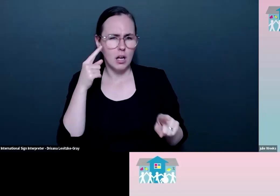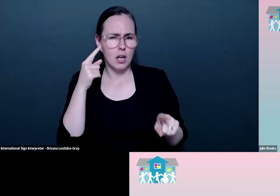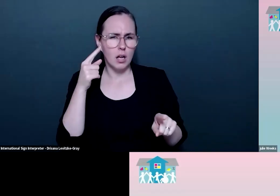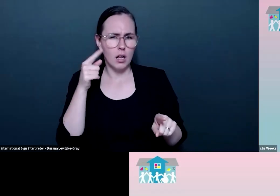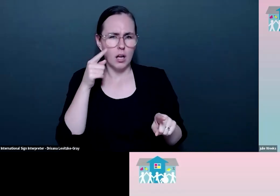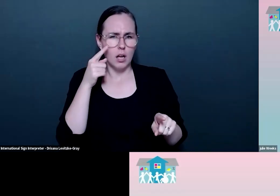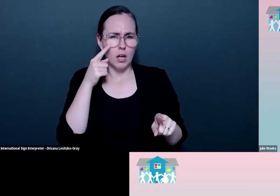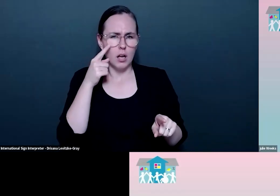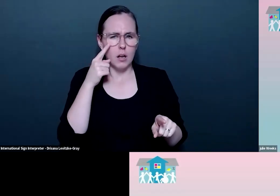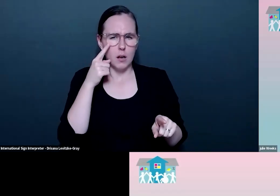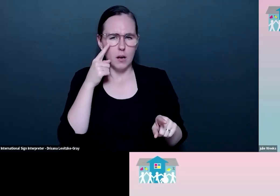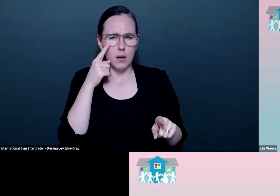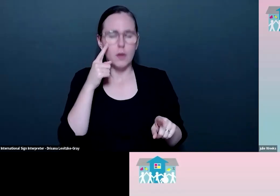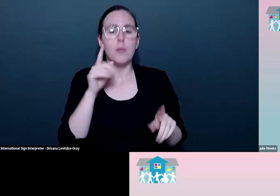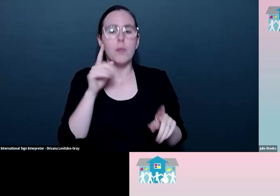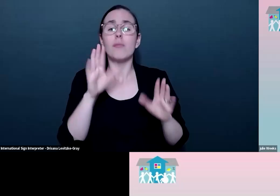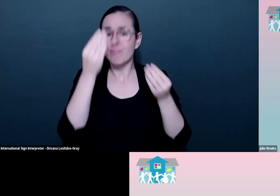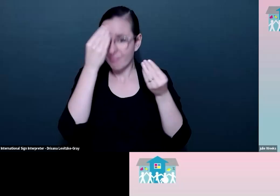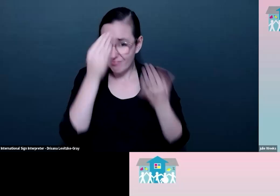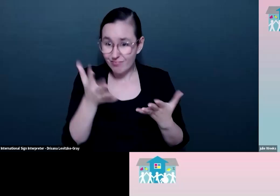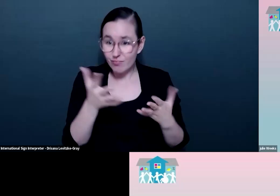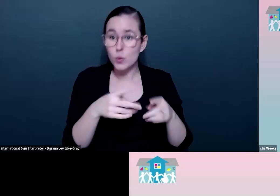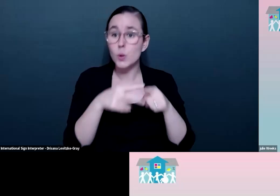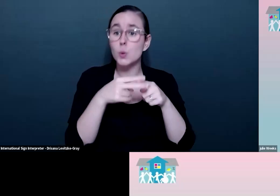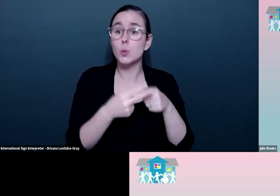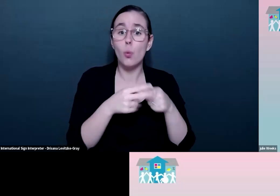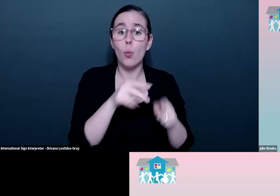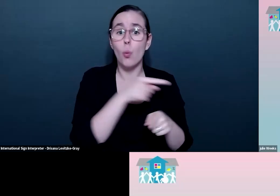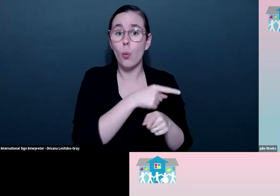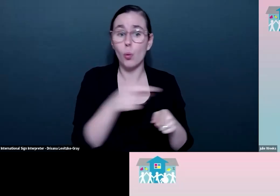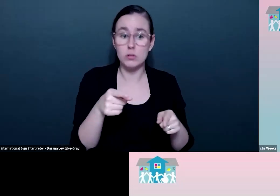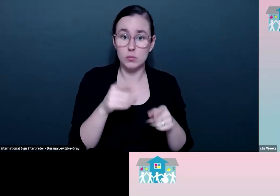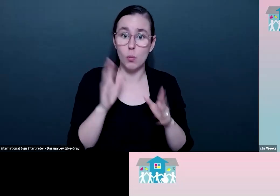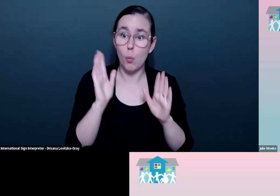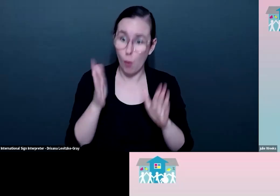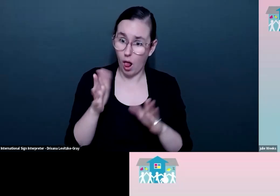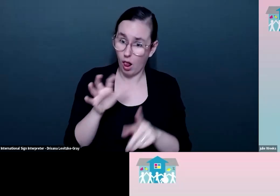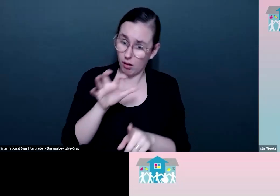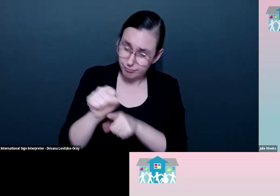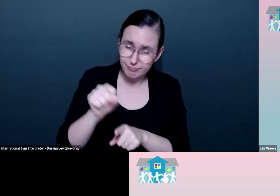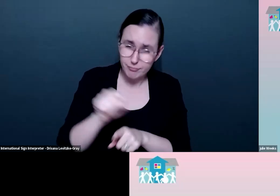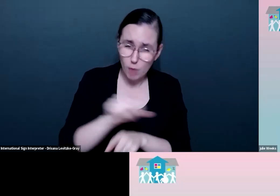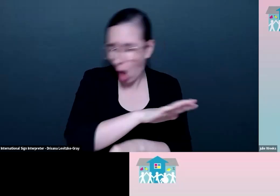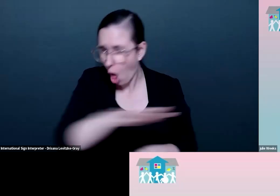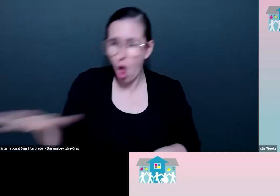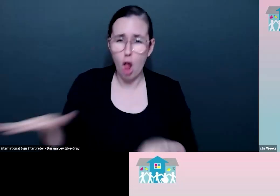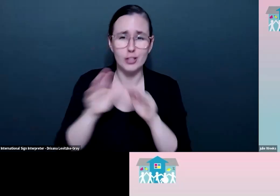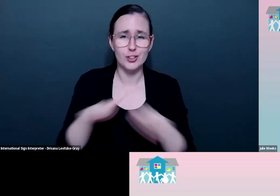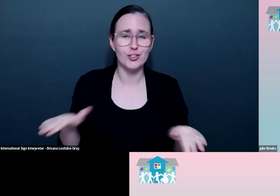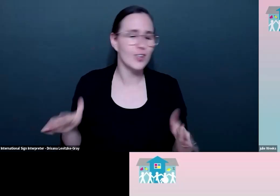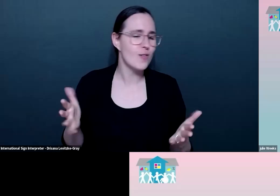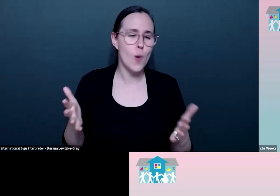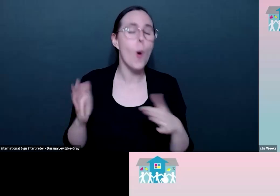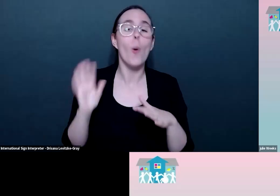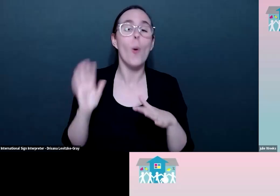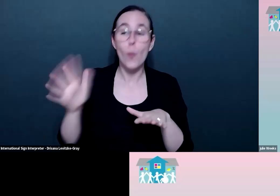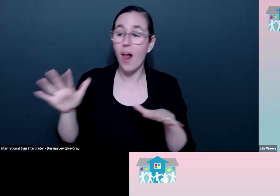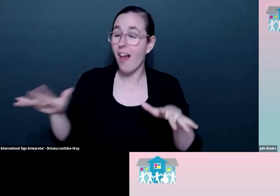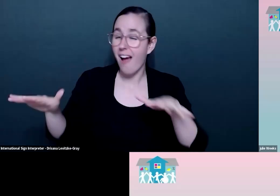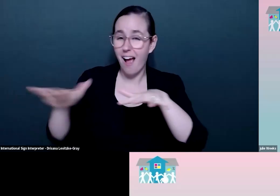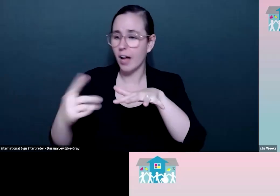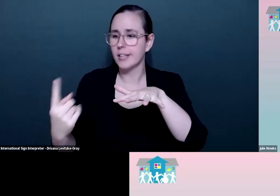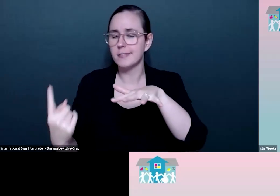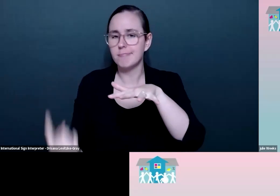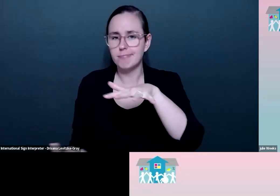il y aura quelques enfants qui seront perdus, bien évidemment, quelques adultes qui seront perdus. Alors, nous aurons aussi des